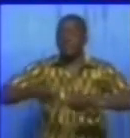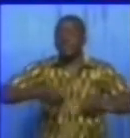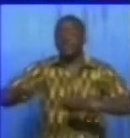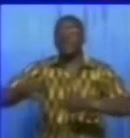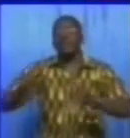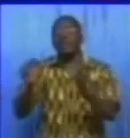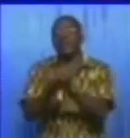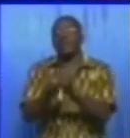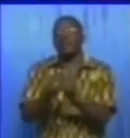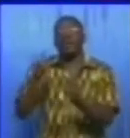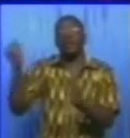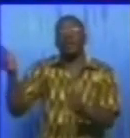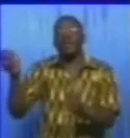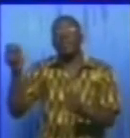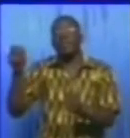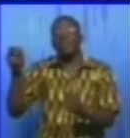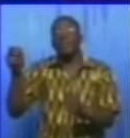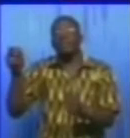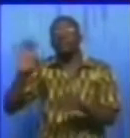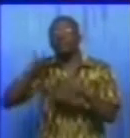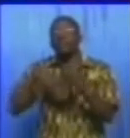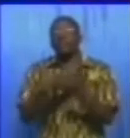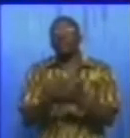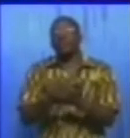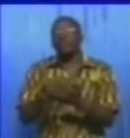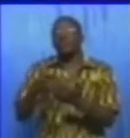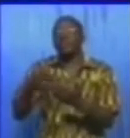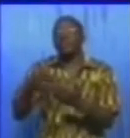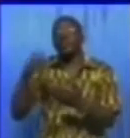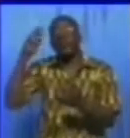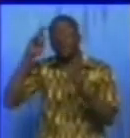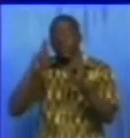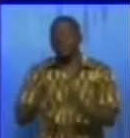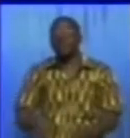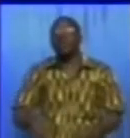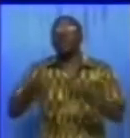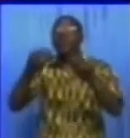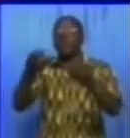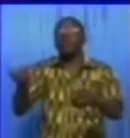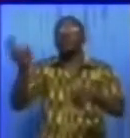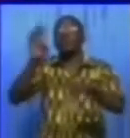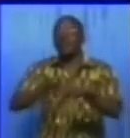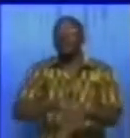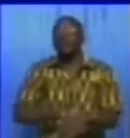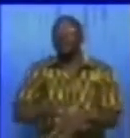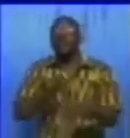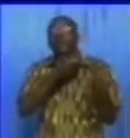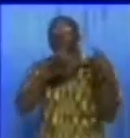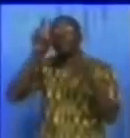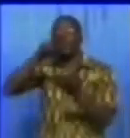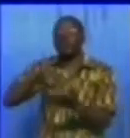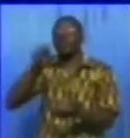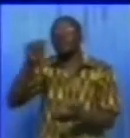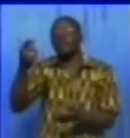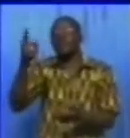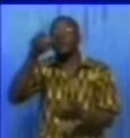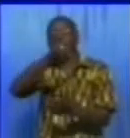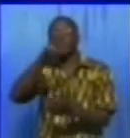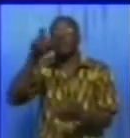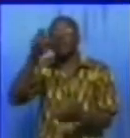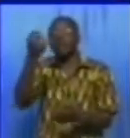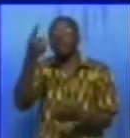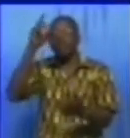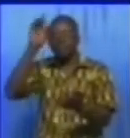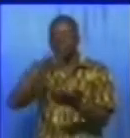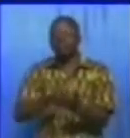avec parcimonie tous les biens qui sont mis à notre disposition. Depuis 2010, 1000 agents sanitaires ont